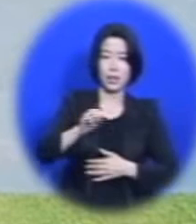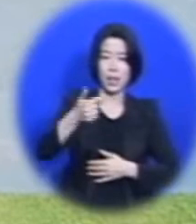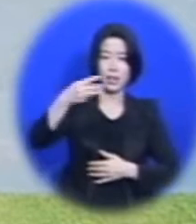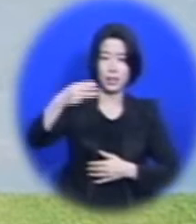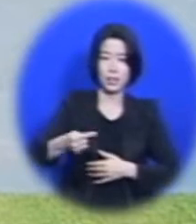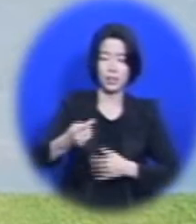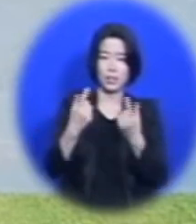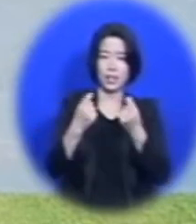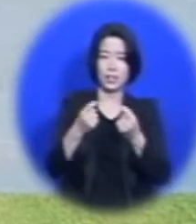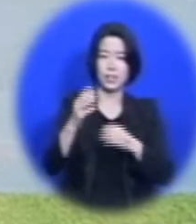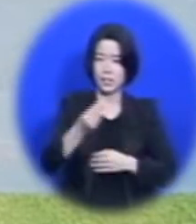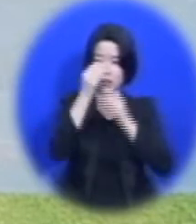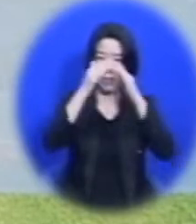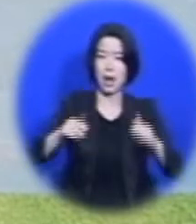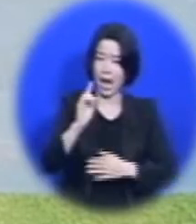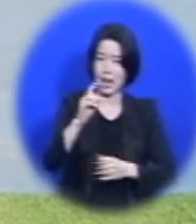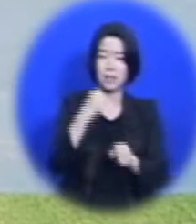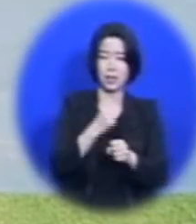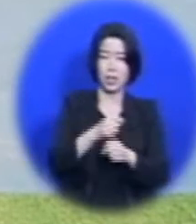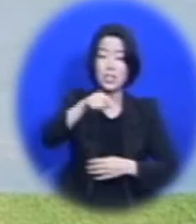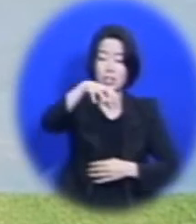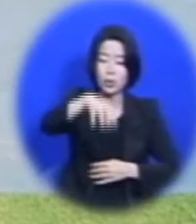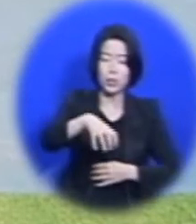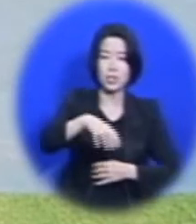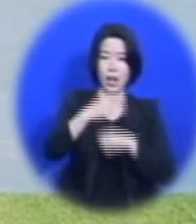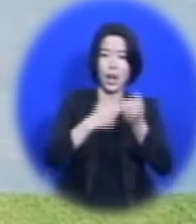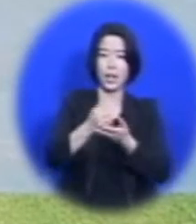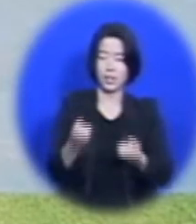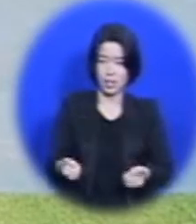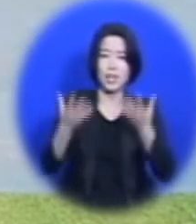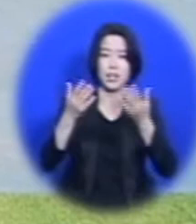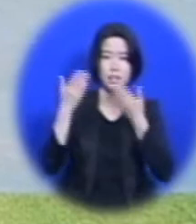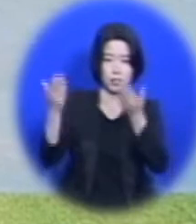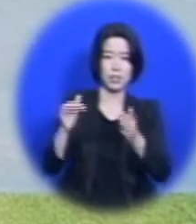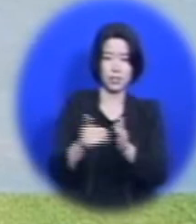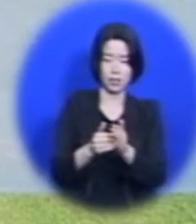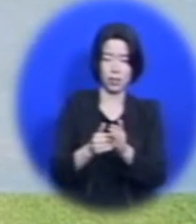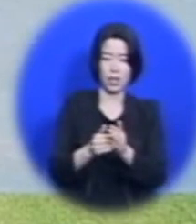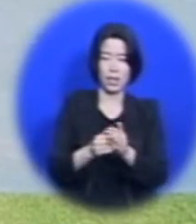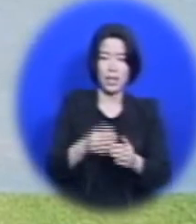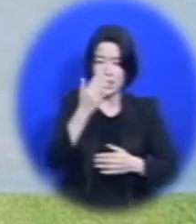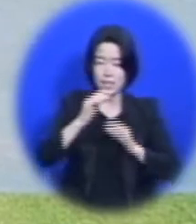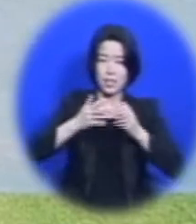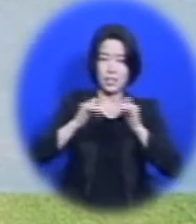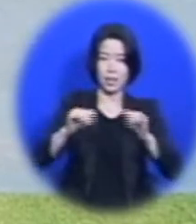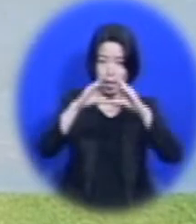하나 만들라고 그랬습니다. 거기서 하나님께 제사를 드리라는 이스라엘 백성들은 애굽에서 살 때